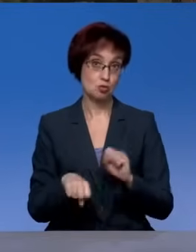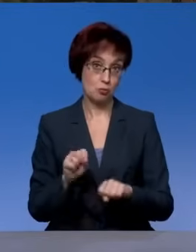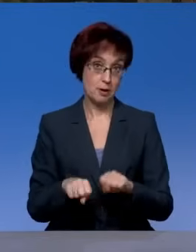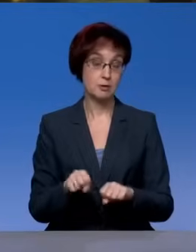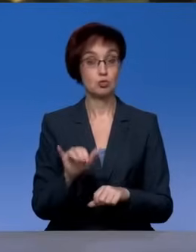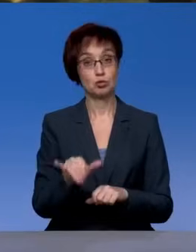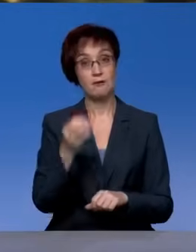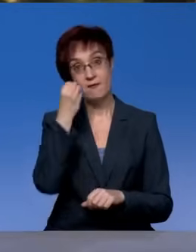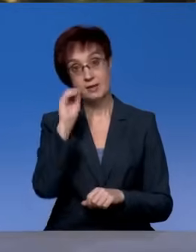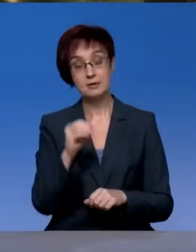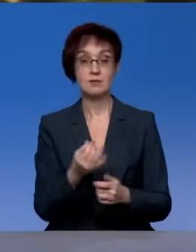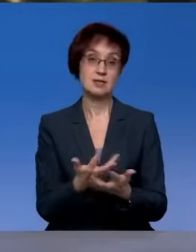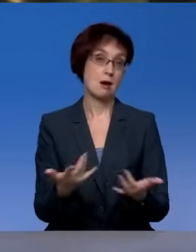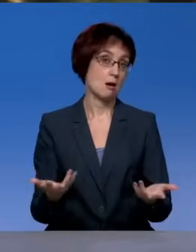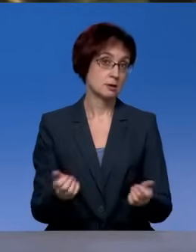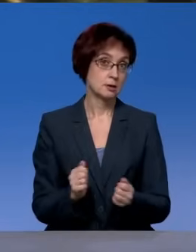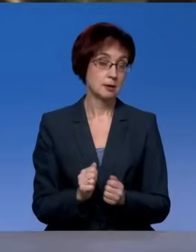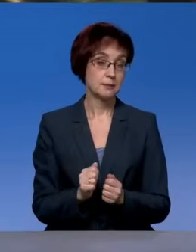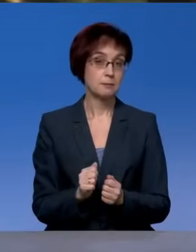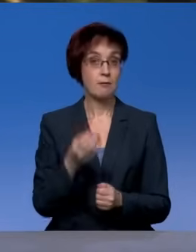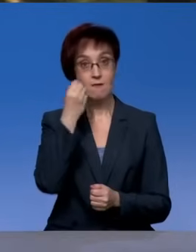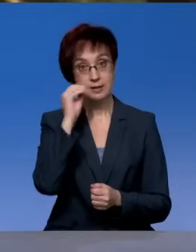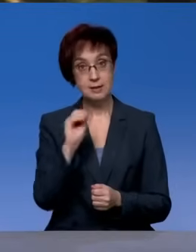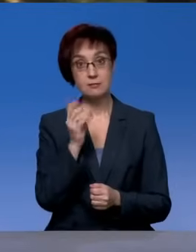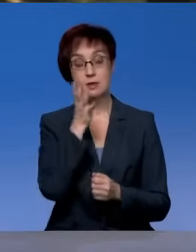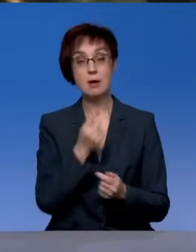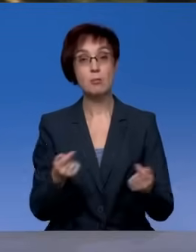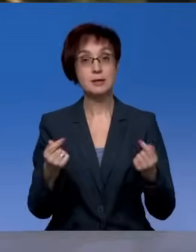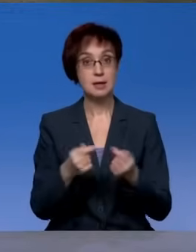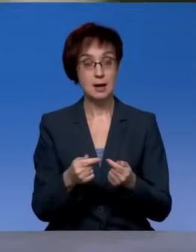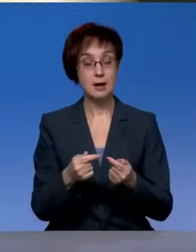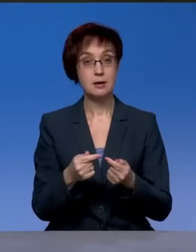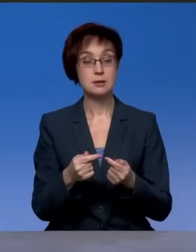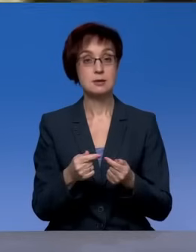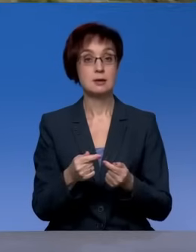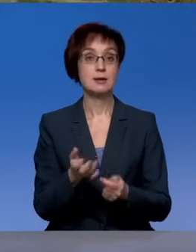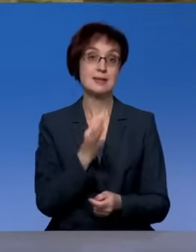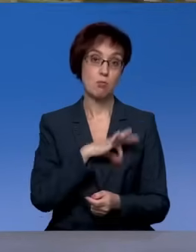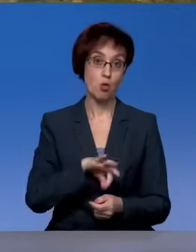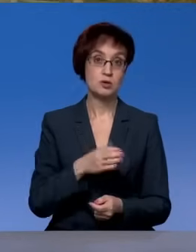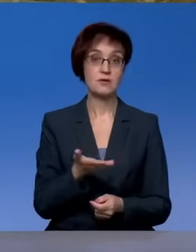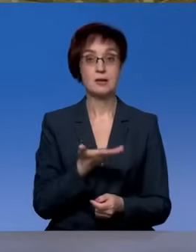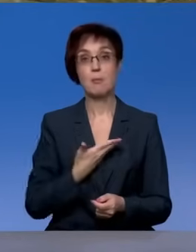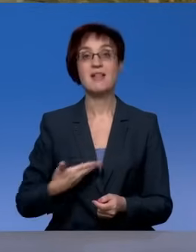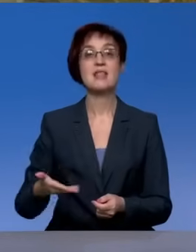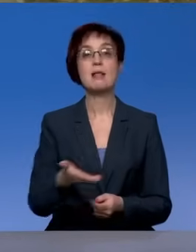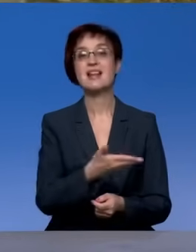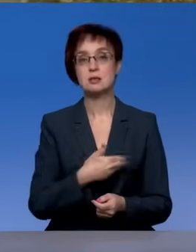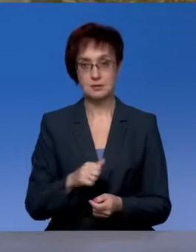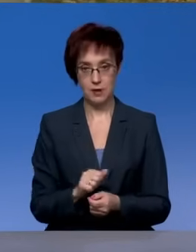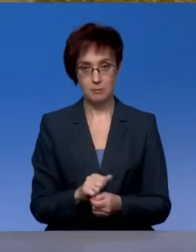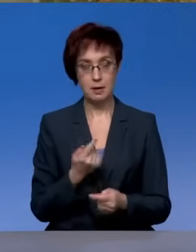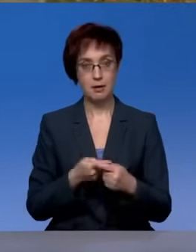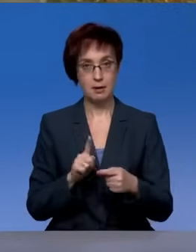как обычно, эта эффективность определяется путем использования на нас с вами. То есть это постоянные